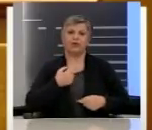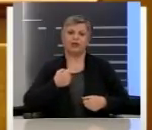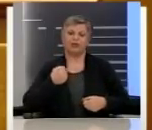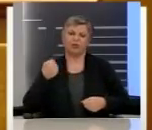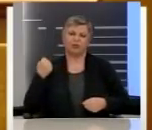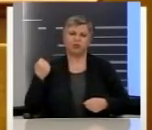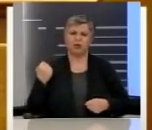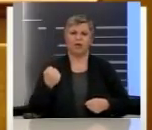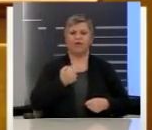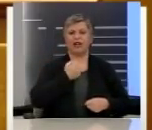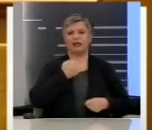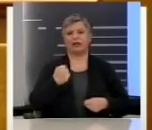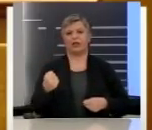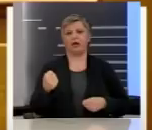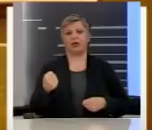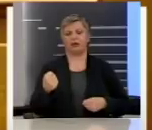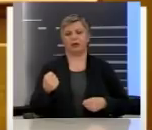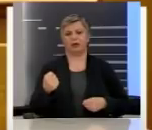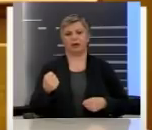Και έχετε